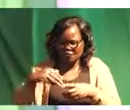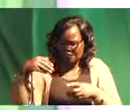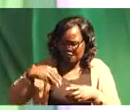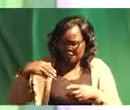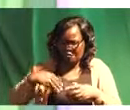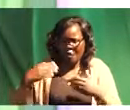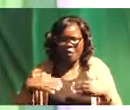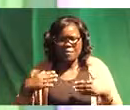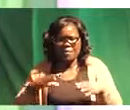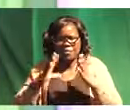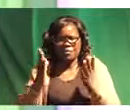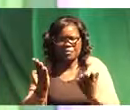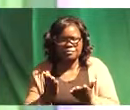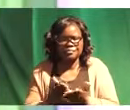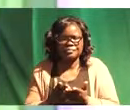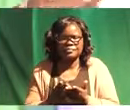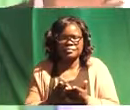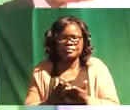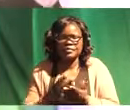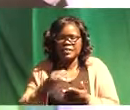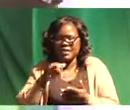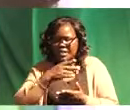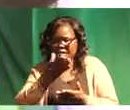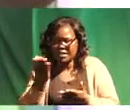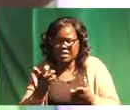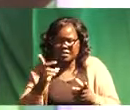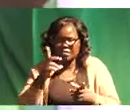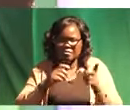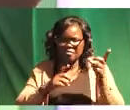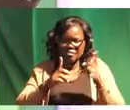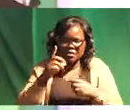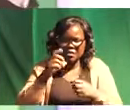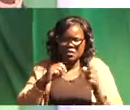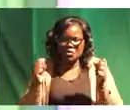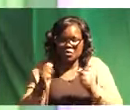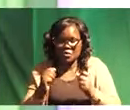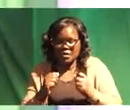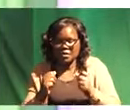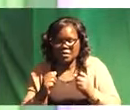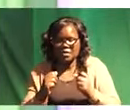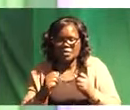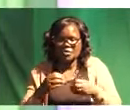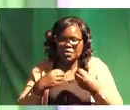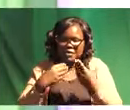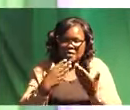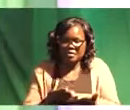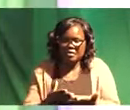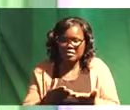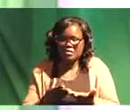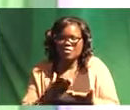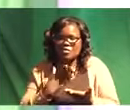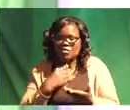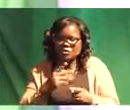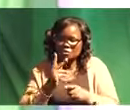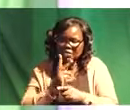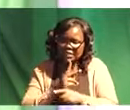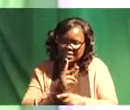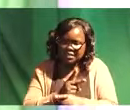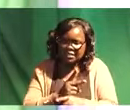ya kila mkulima. Na hiyo maziwa, hiyo milk coolers tutawapatia. Tunataka mketi